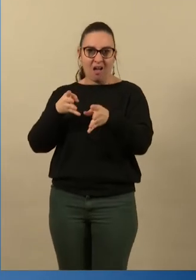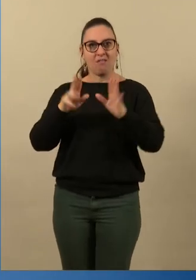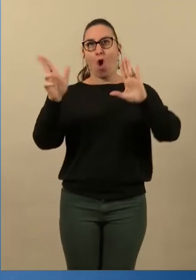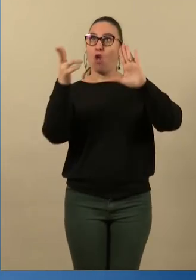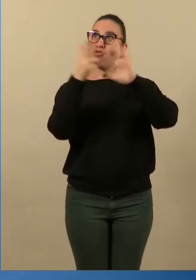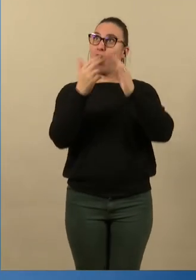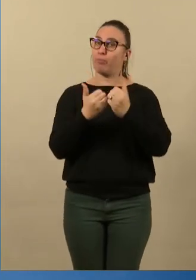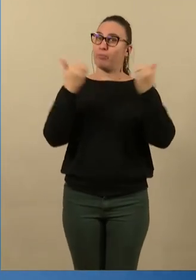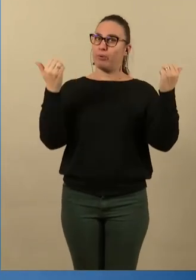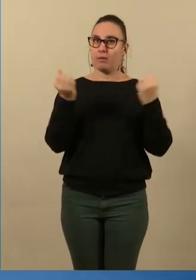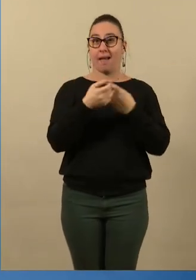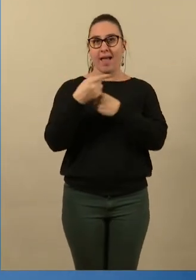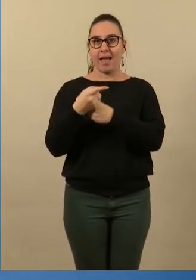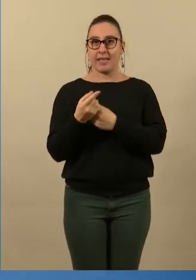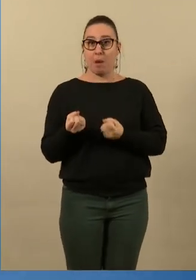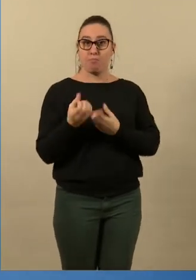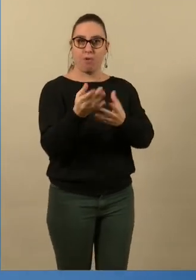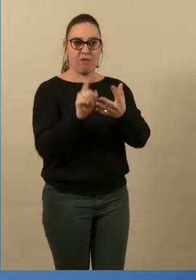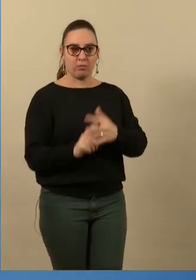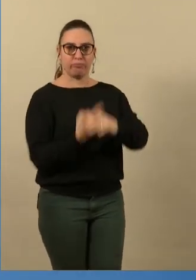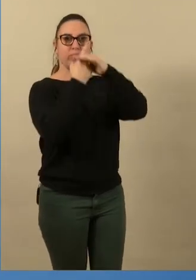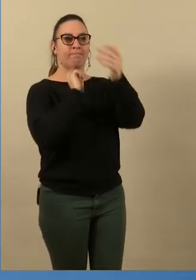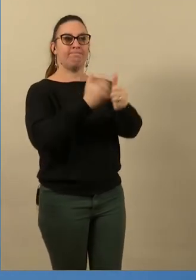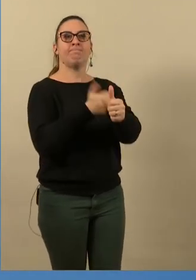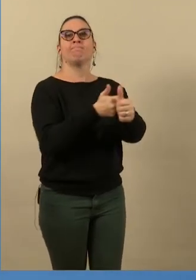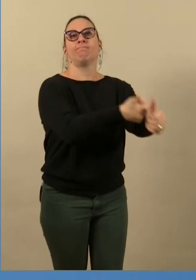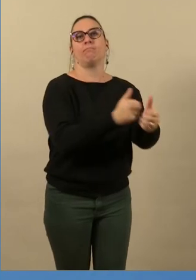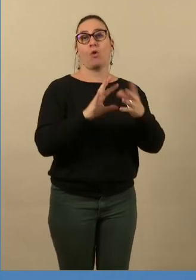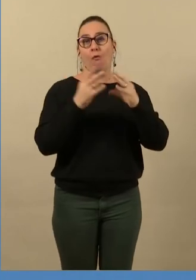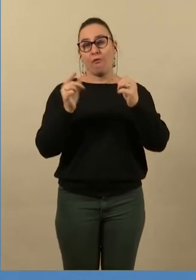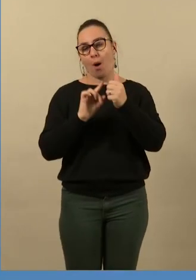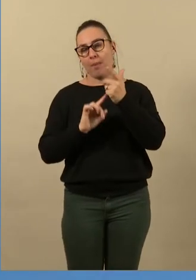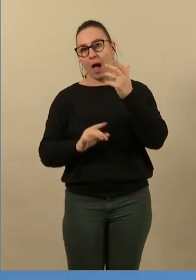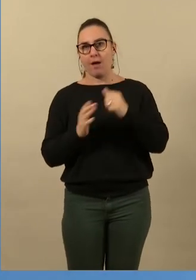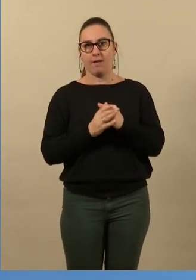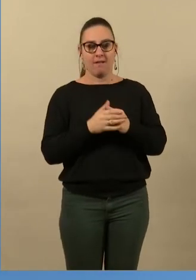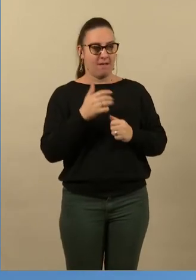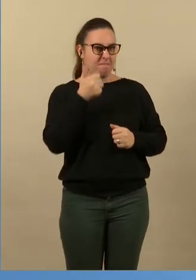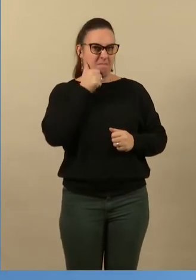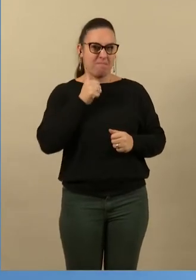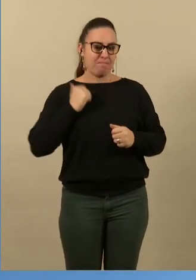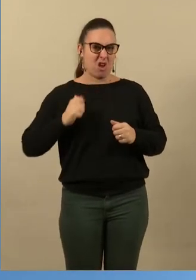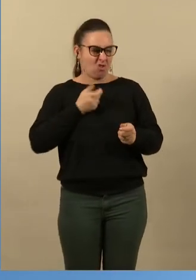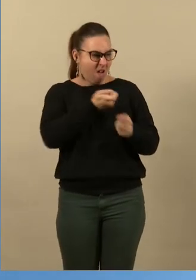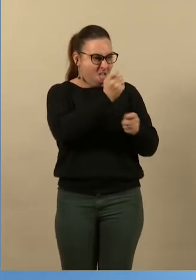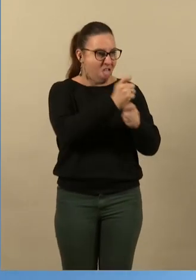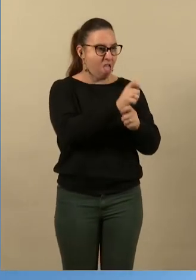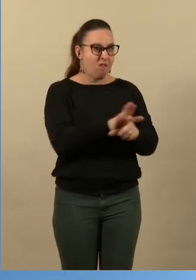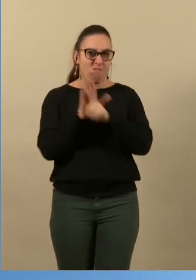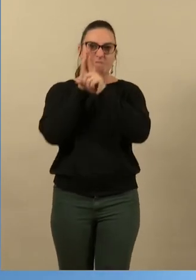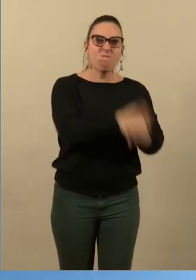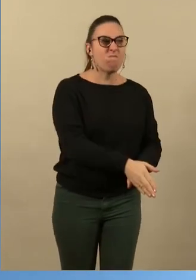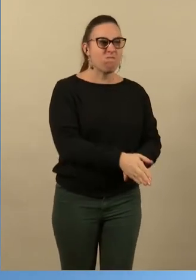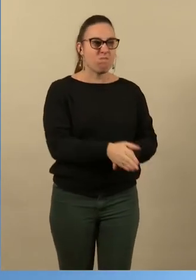me peut servir de déclencheur ou harcèlement qui prend de nombreuses formes méchanceté dénigrement intimidation